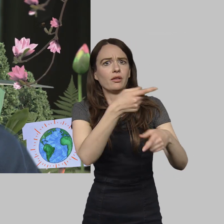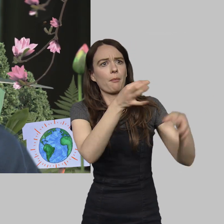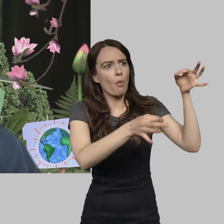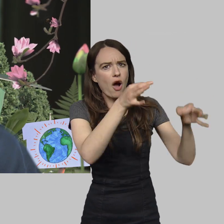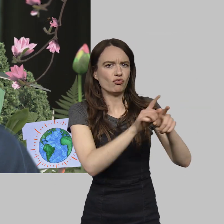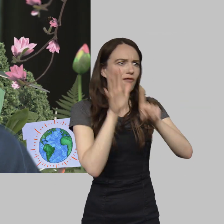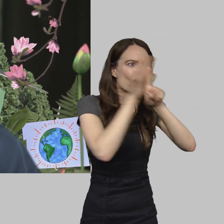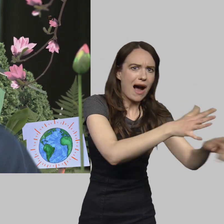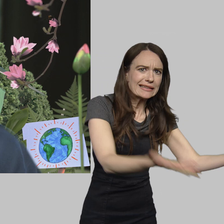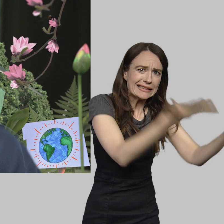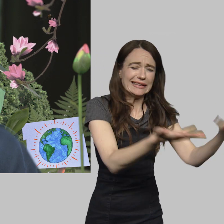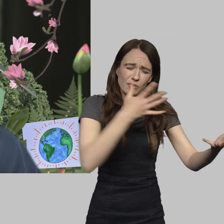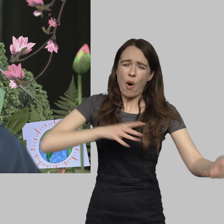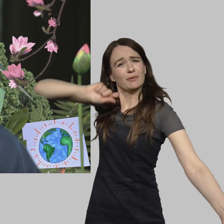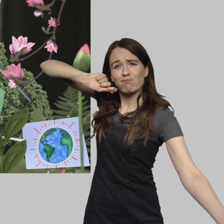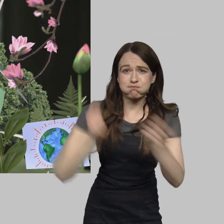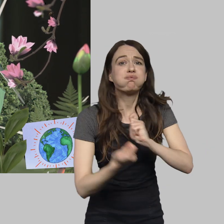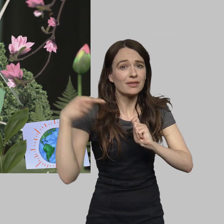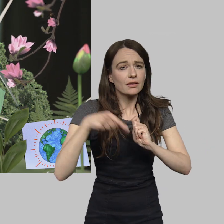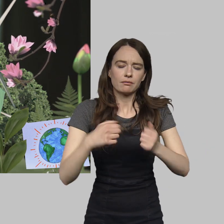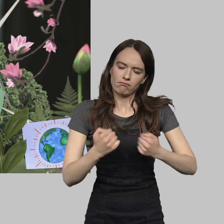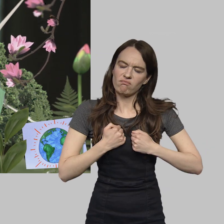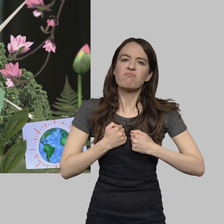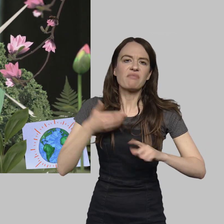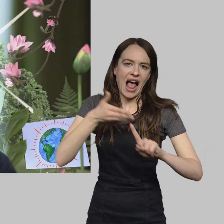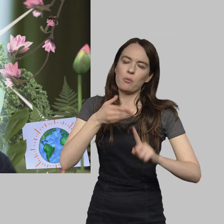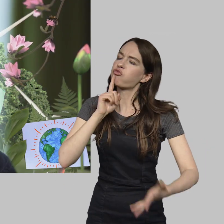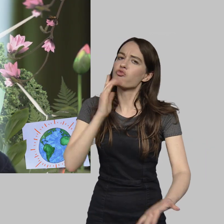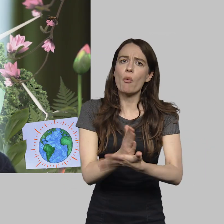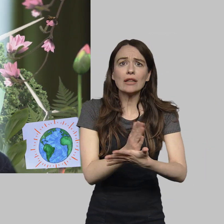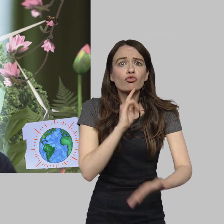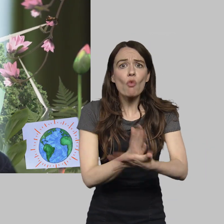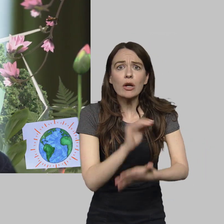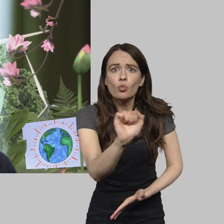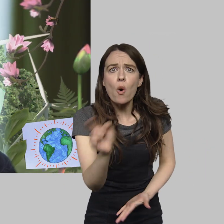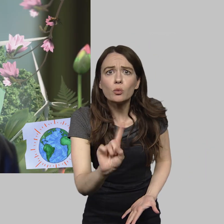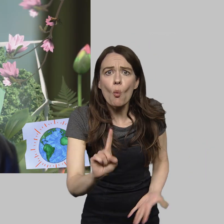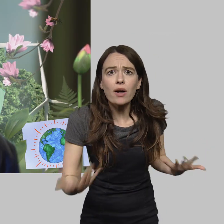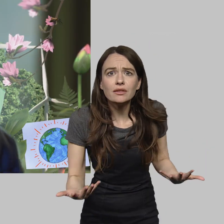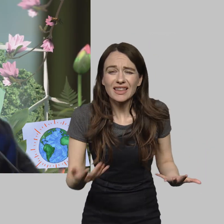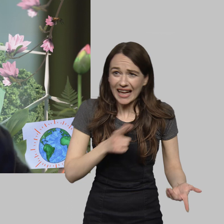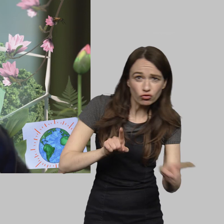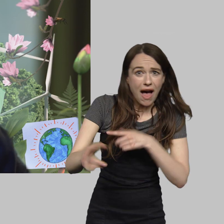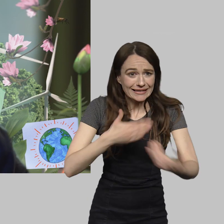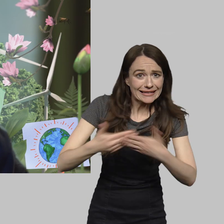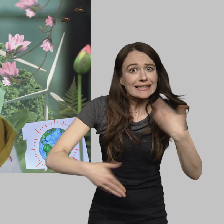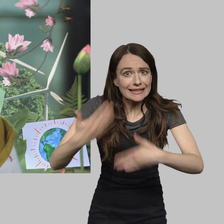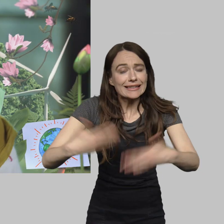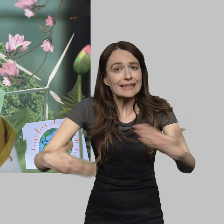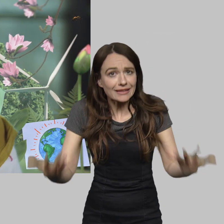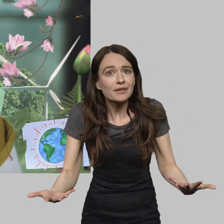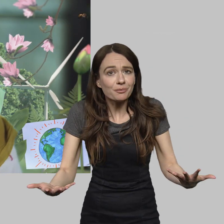a gwleidyddion i wneud y pethau mawr. dyma'n addewid ni. Beth yw dy addewid di? Mae'n amser deffro.